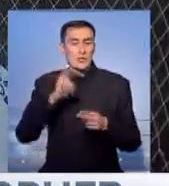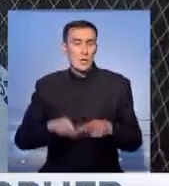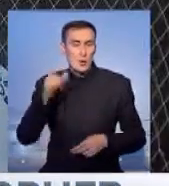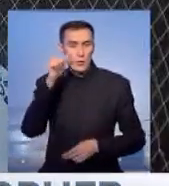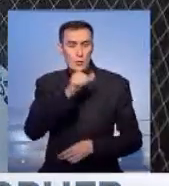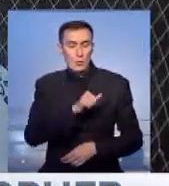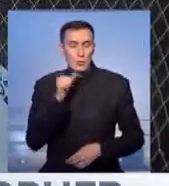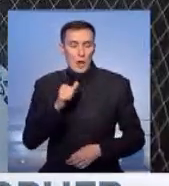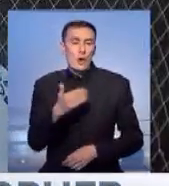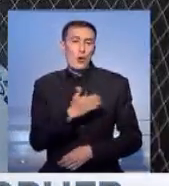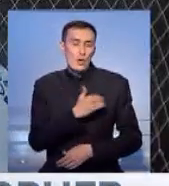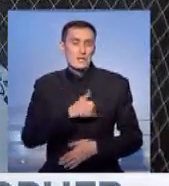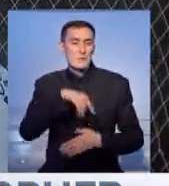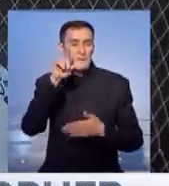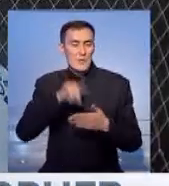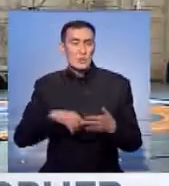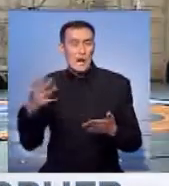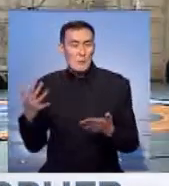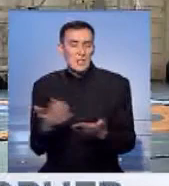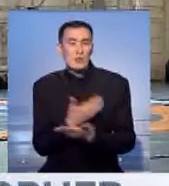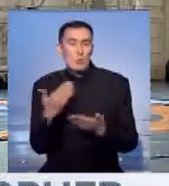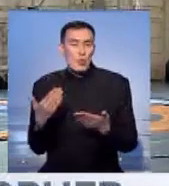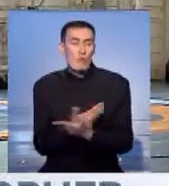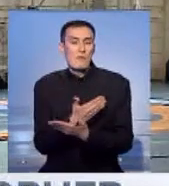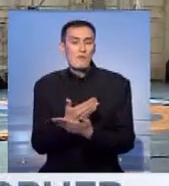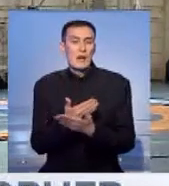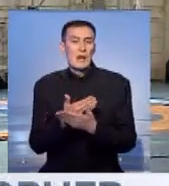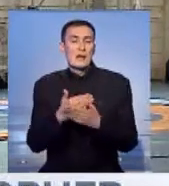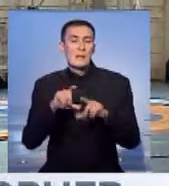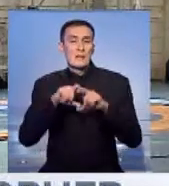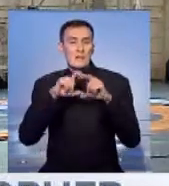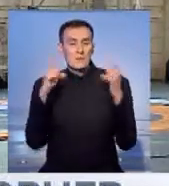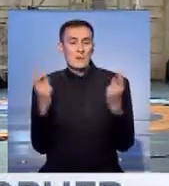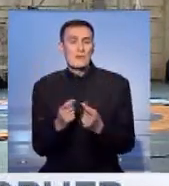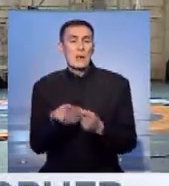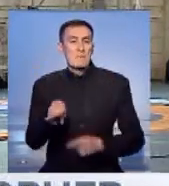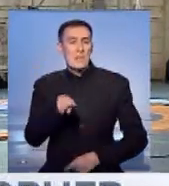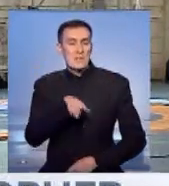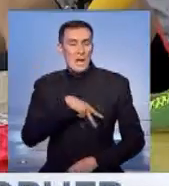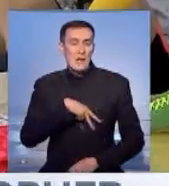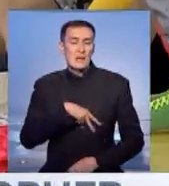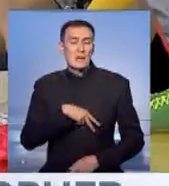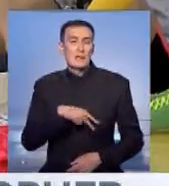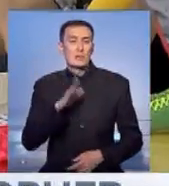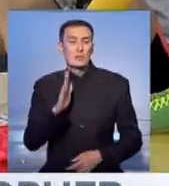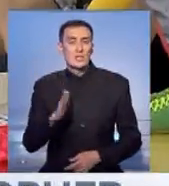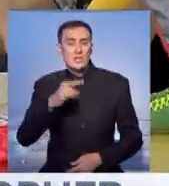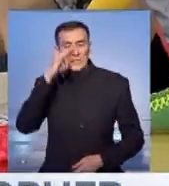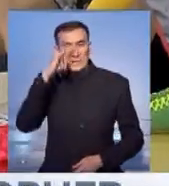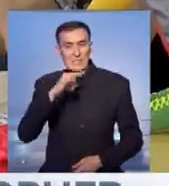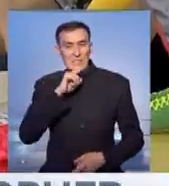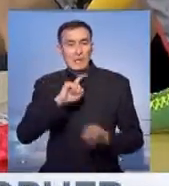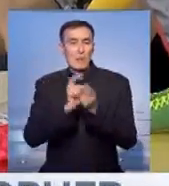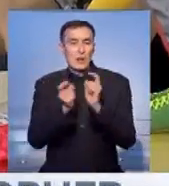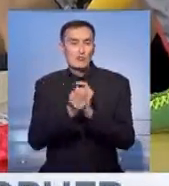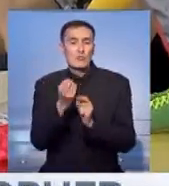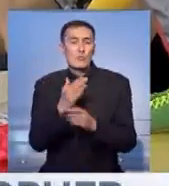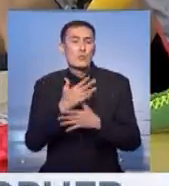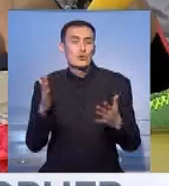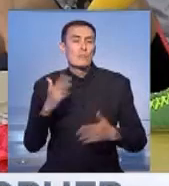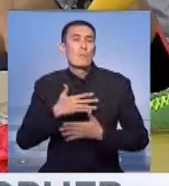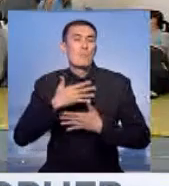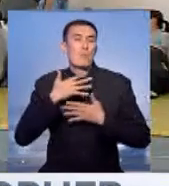года. Хочется верить, что с обретением нового дома медалей и наград у отечественных единоборцев станет еще